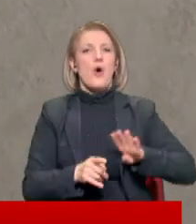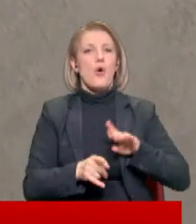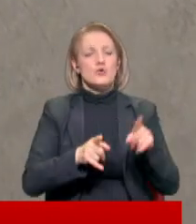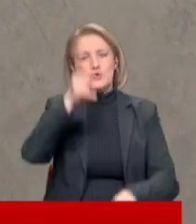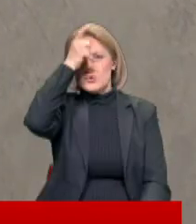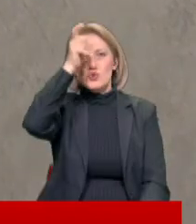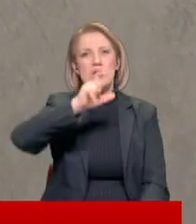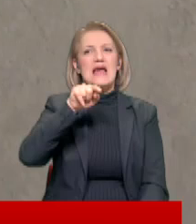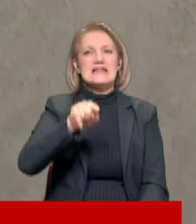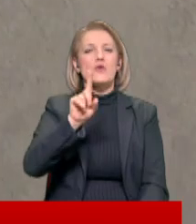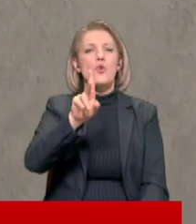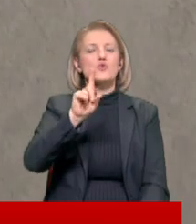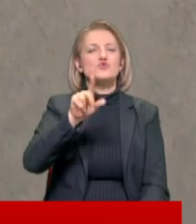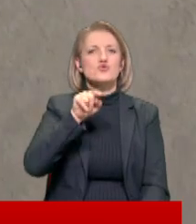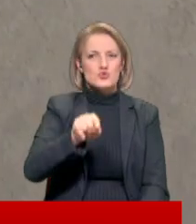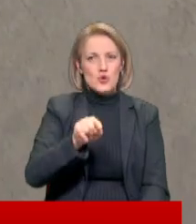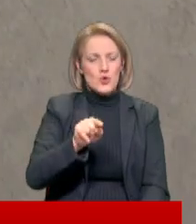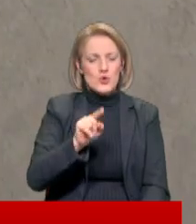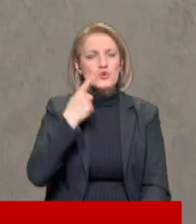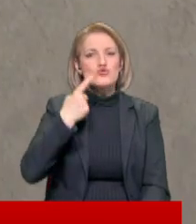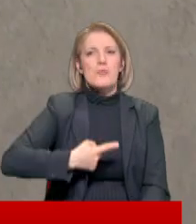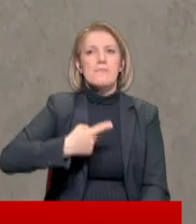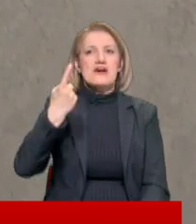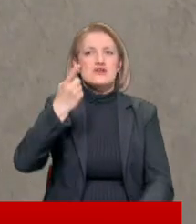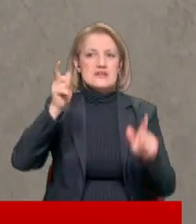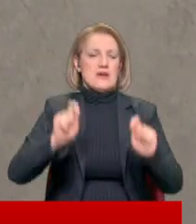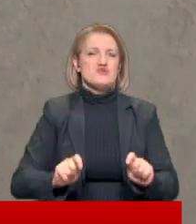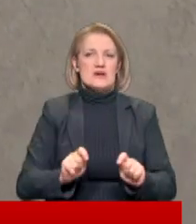Kılıçdaroğlu'nu Türkiye'nin 13. Cumhurbaşkanı yapacağız.